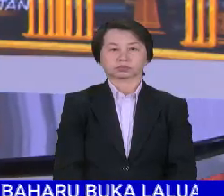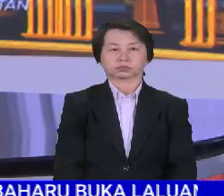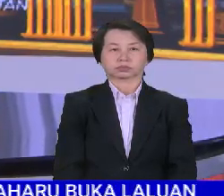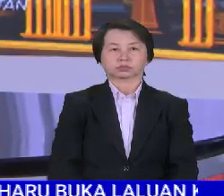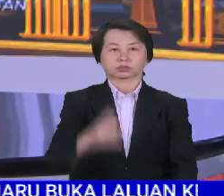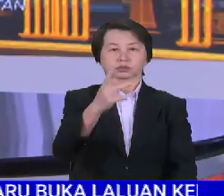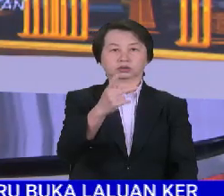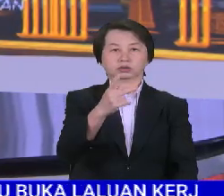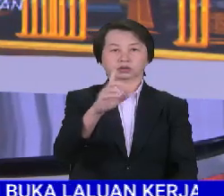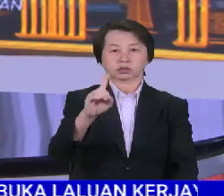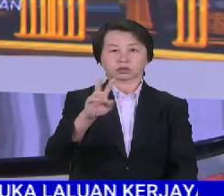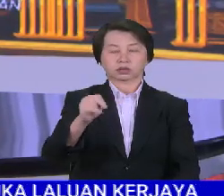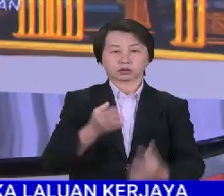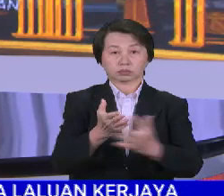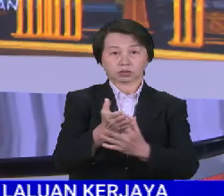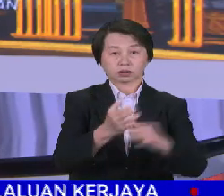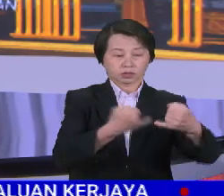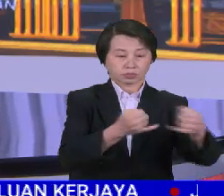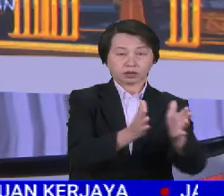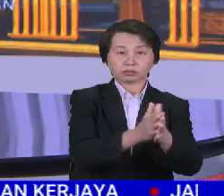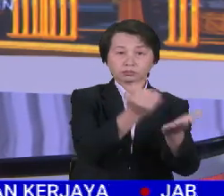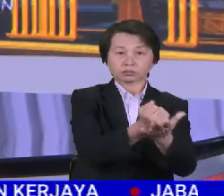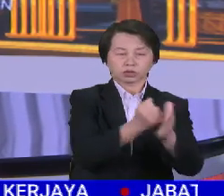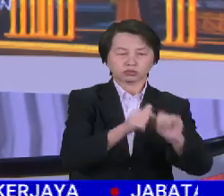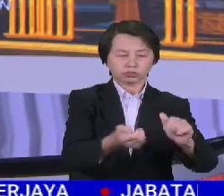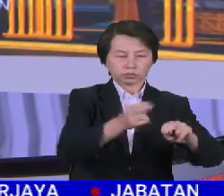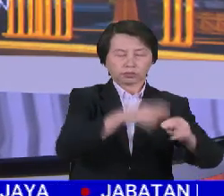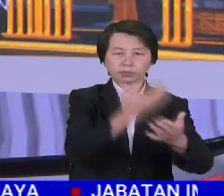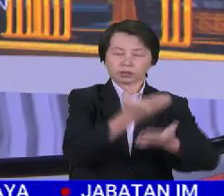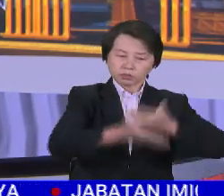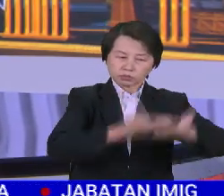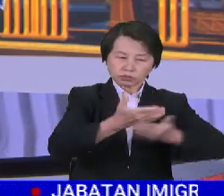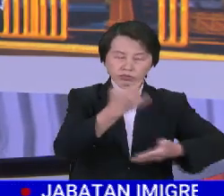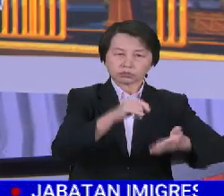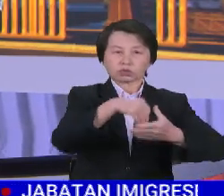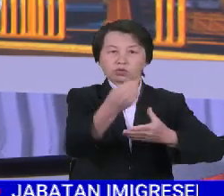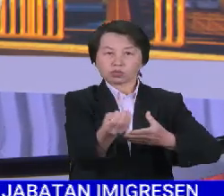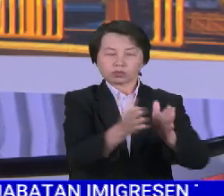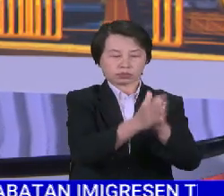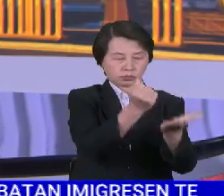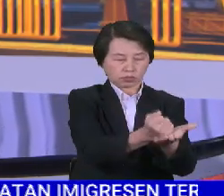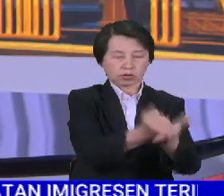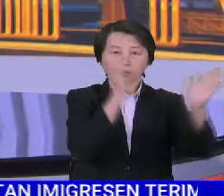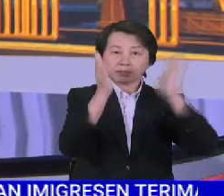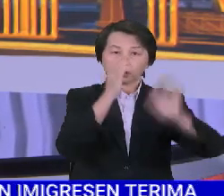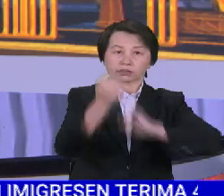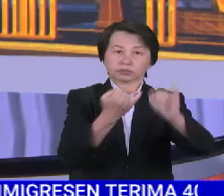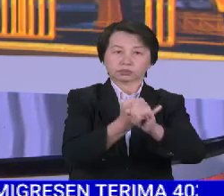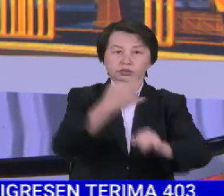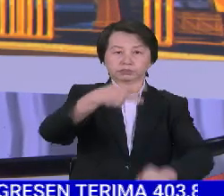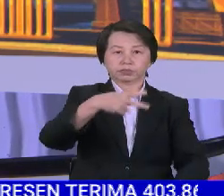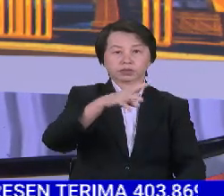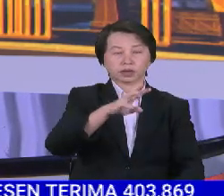Kementerian Dalam Negeri menerusi Jabatan Imigresen akan terus menambah baik proses urusan pengeluaran pasport Malaysia Antarabangsa